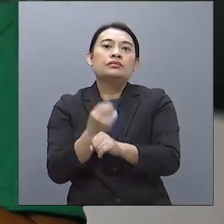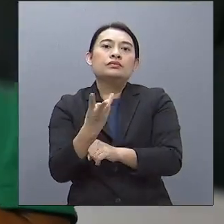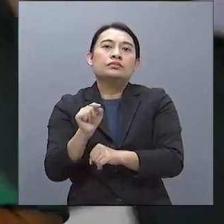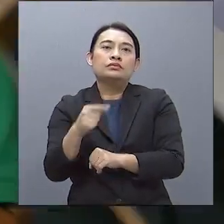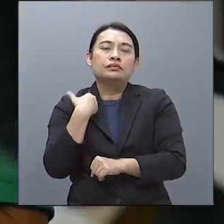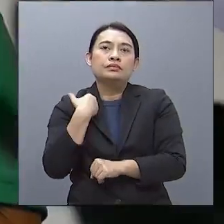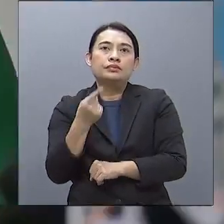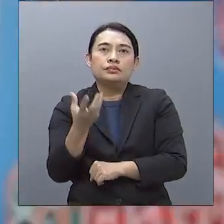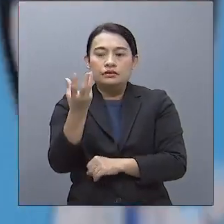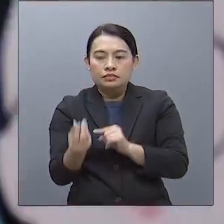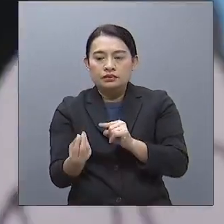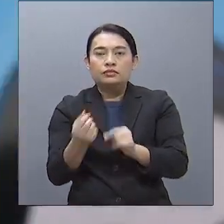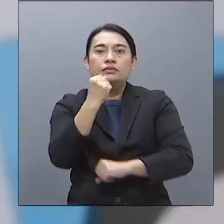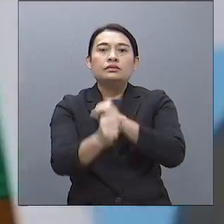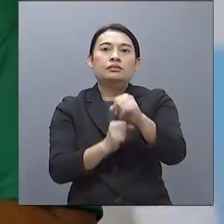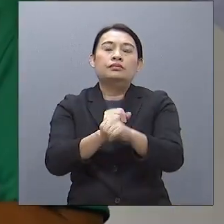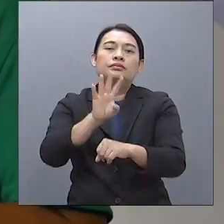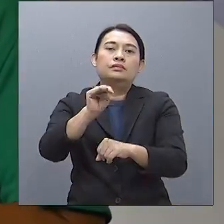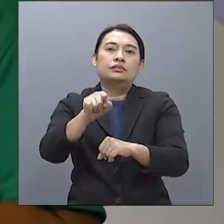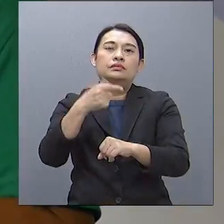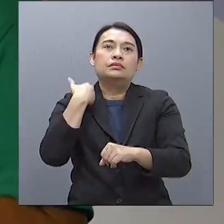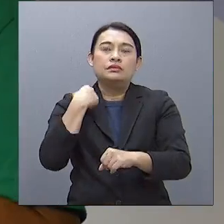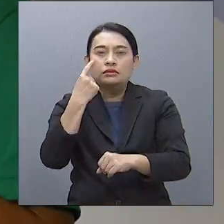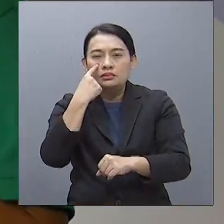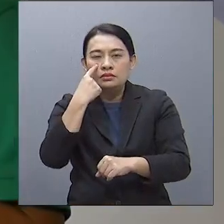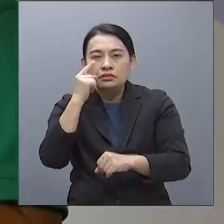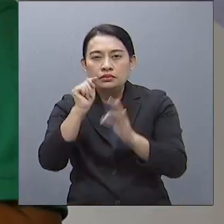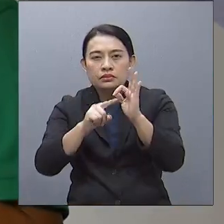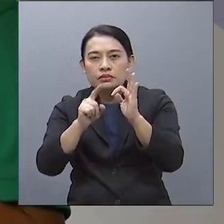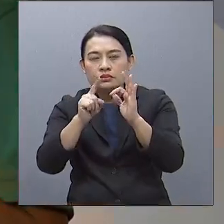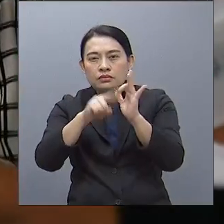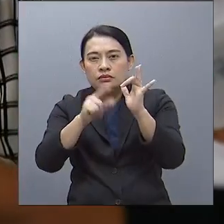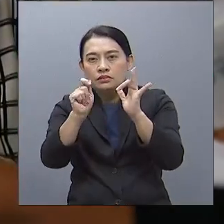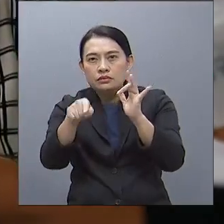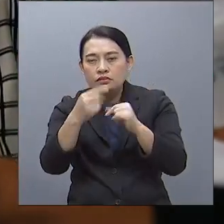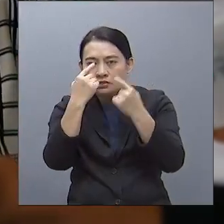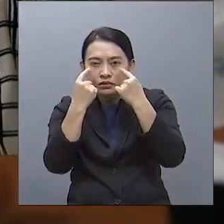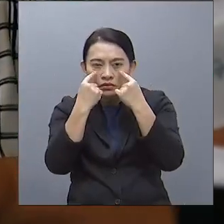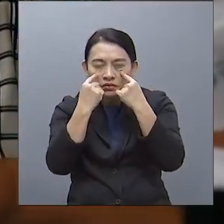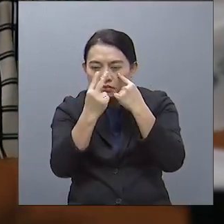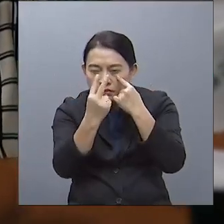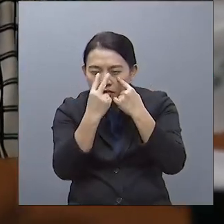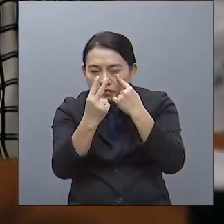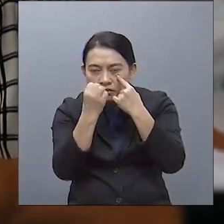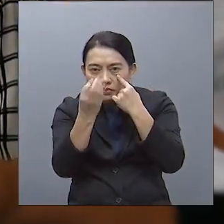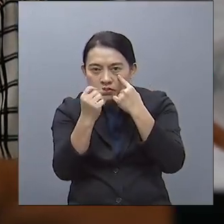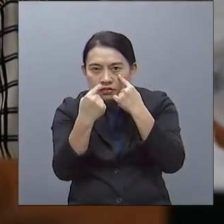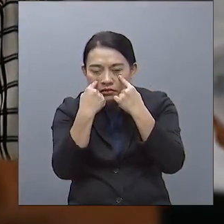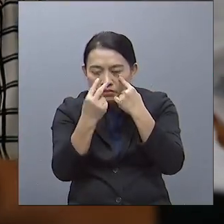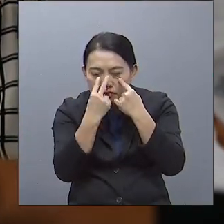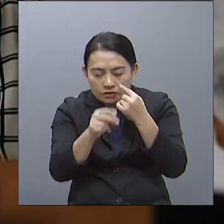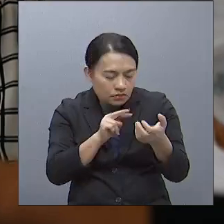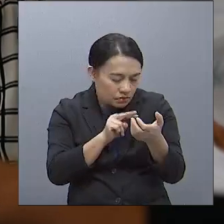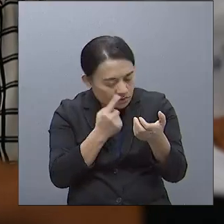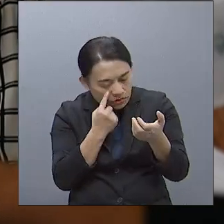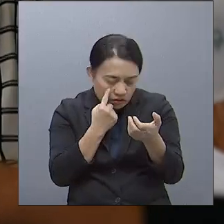มาแล้วนะอายุประมาณ40ปีขึ้นไป ก็เป็นแล้ว ก็เป็นความเสี่ยงได้ นะครับเพราะว่าเราใช้สายตากันเยอะนะพอเราใช้สายตาเยอะคุณผู้ชมสังเกตไหมตามันจะเ